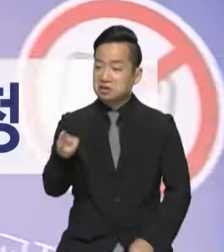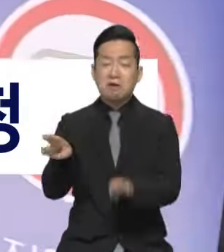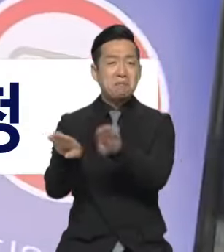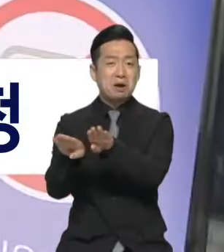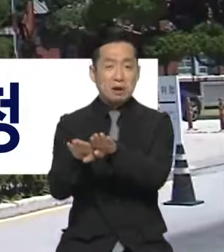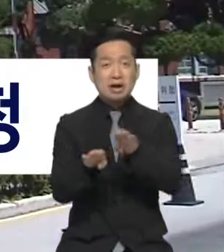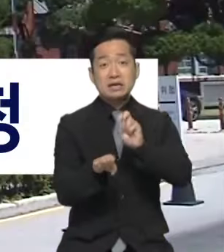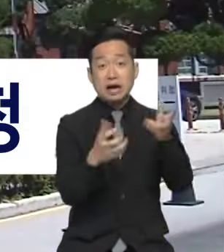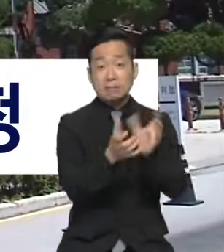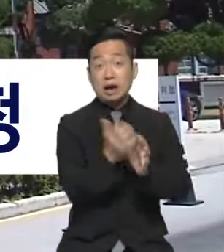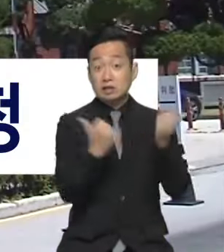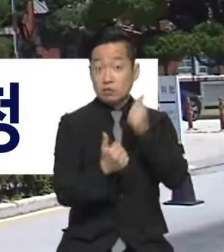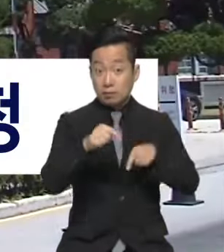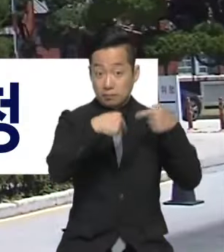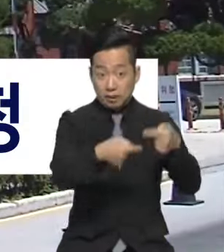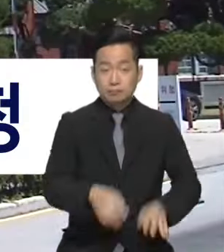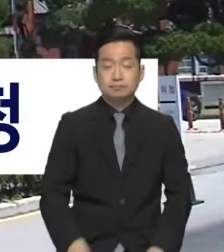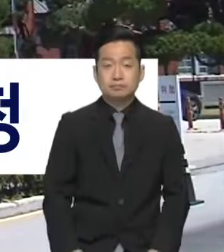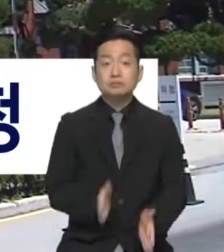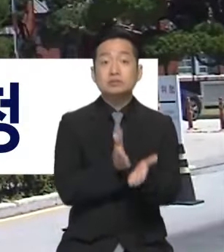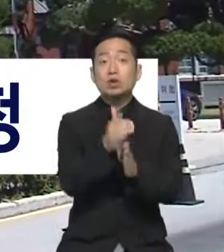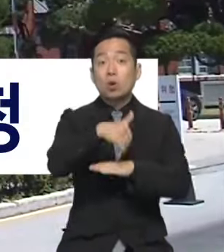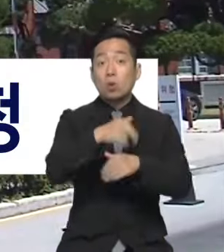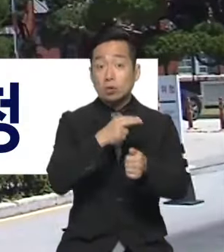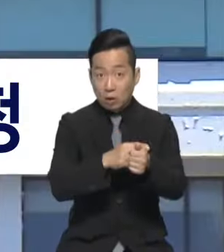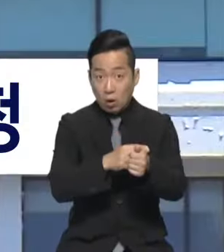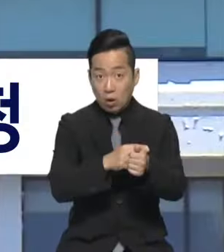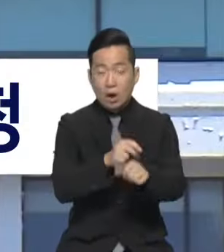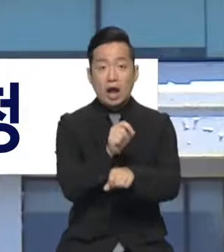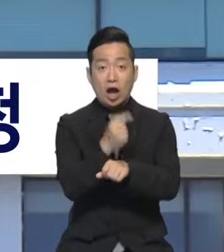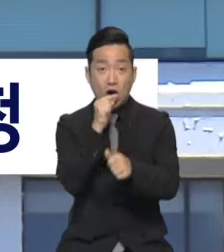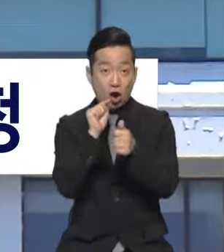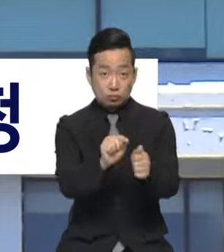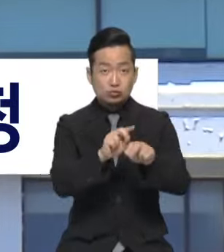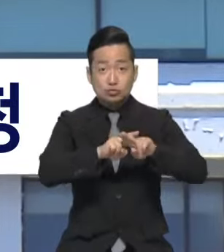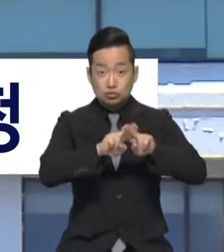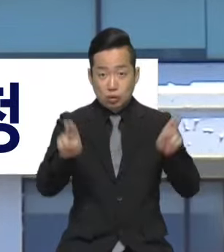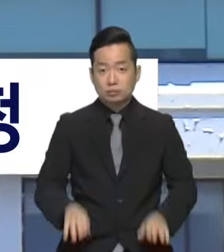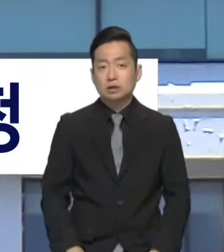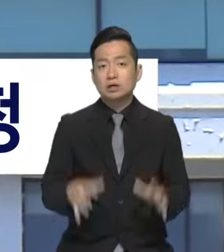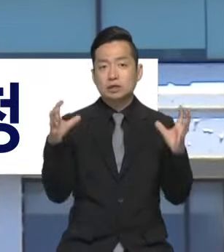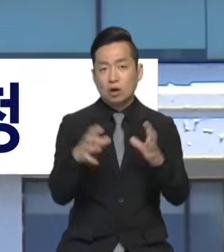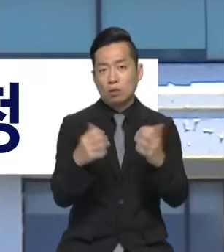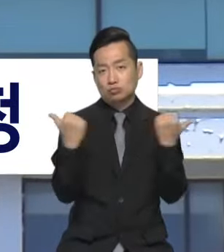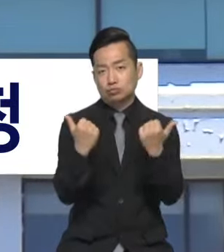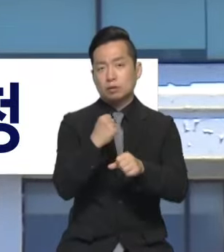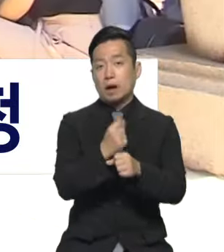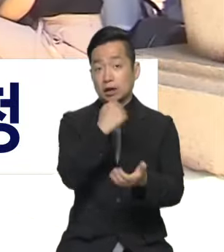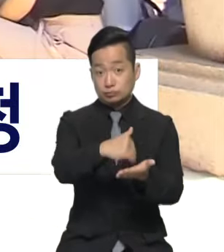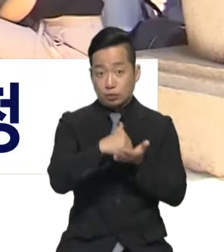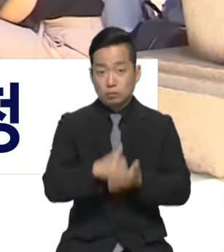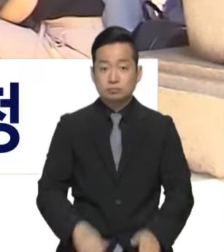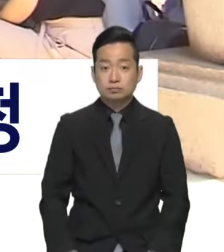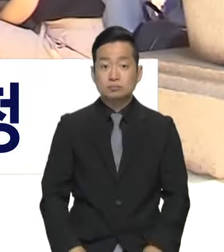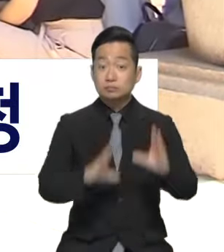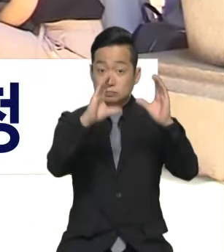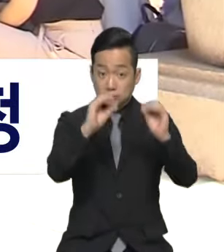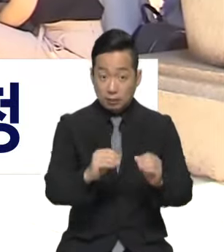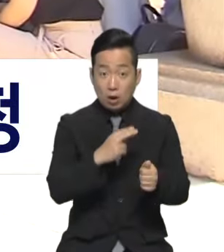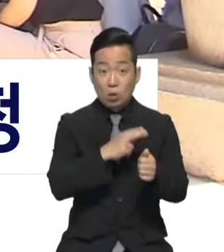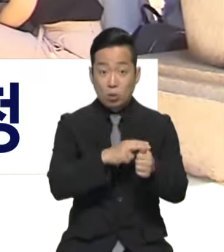이 자리에서 교수들은 전공의들에 대한 행정처분 취소와 협의체 구성 등을 요청했습니다. 전반적인 대화는 교수들의